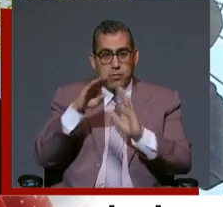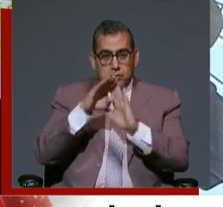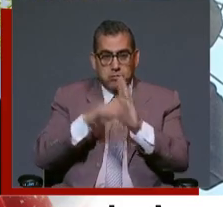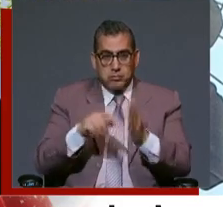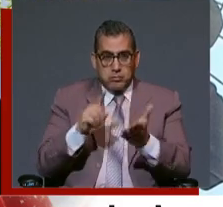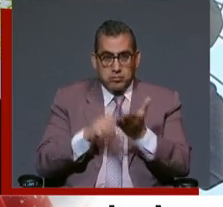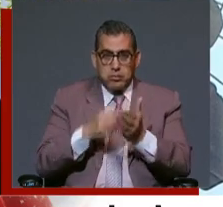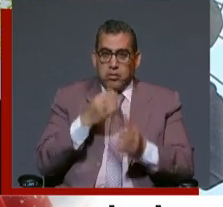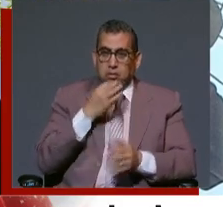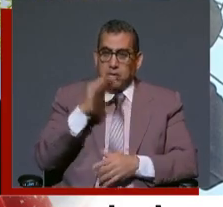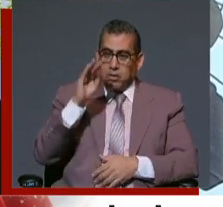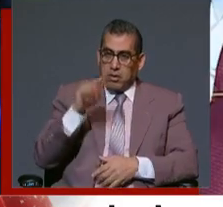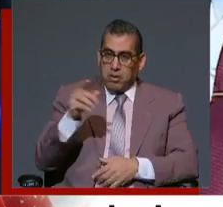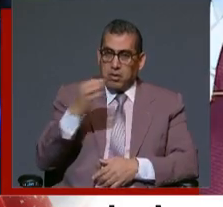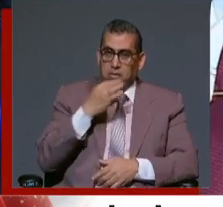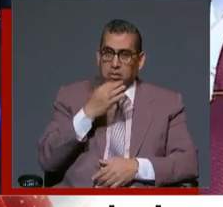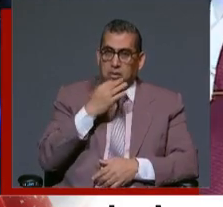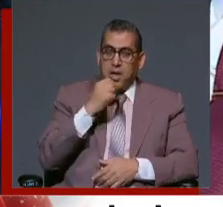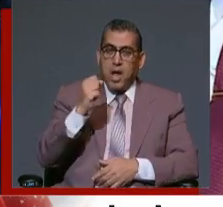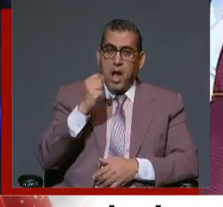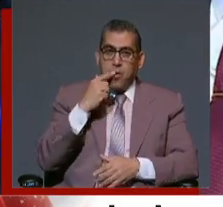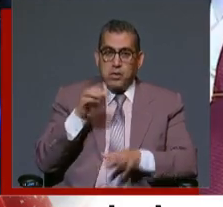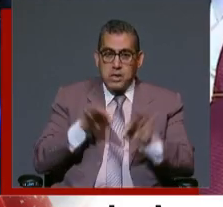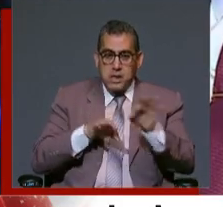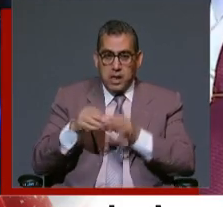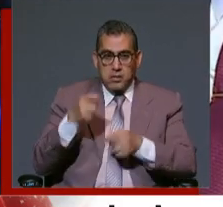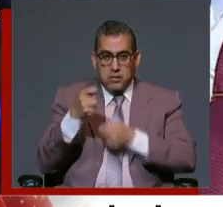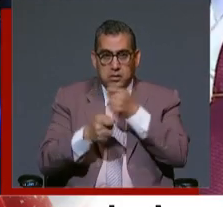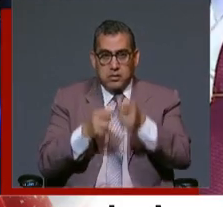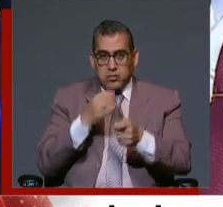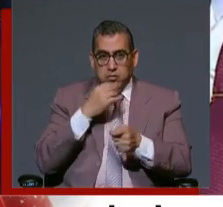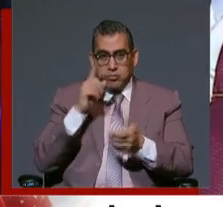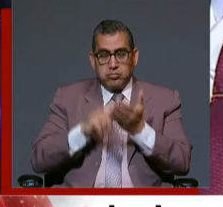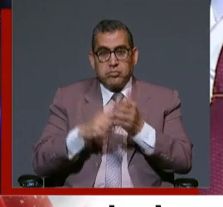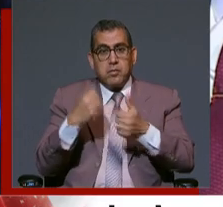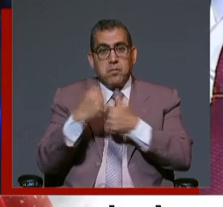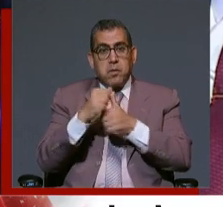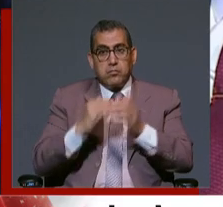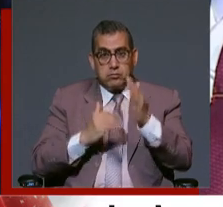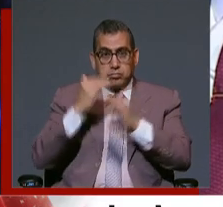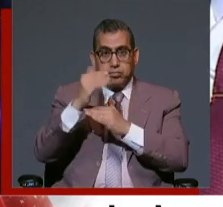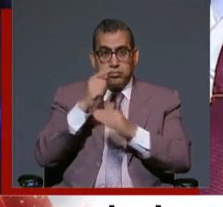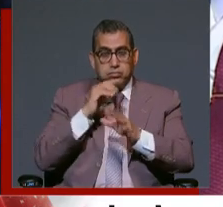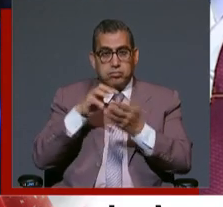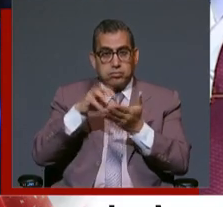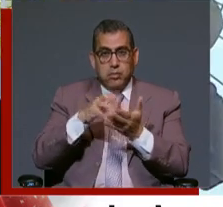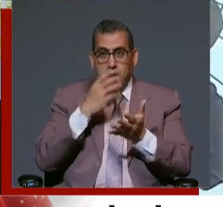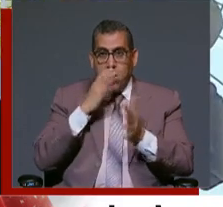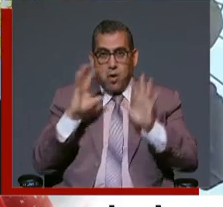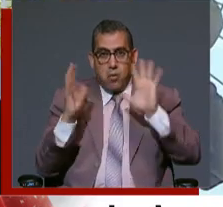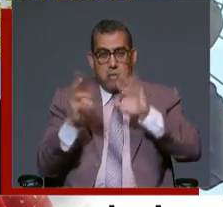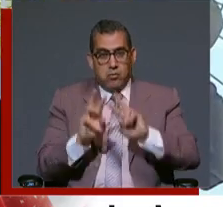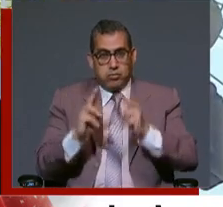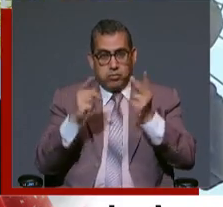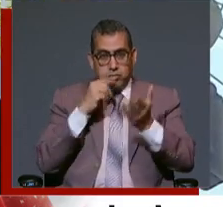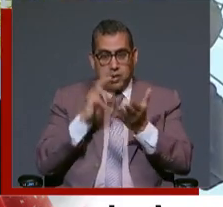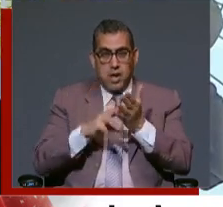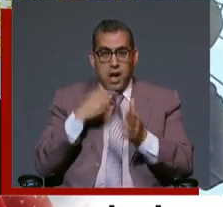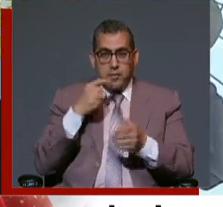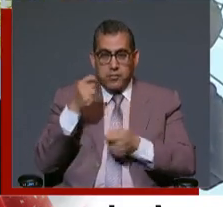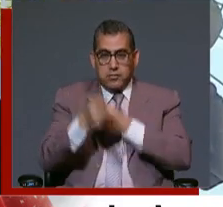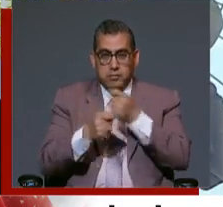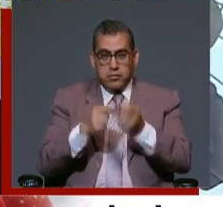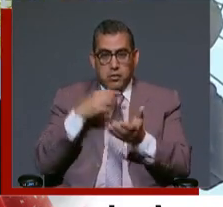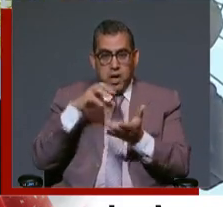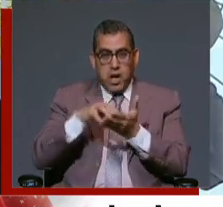ضئيلا مقارنة باحتياجات التمويل. ويجب استكمال التمويل العام للمناخ بتعبئة الموارد من